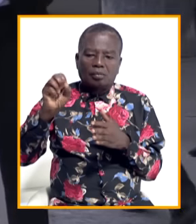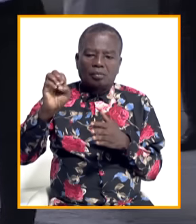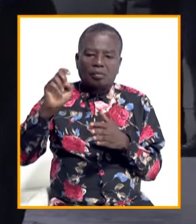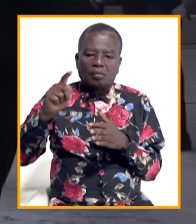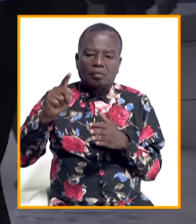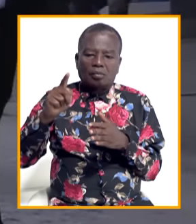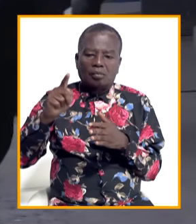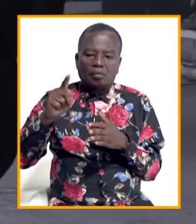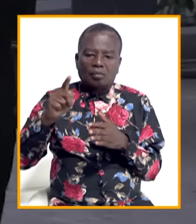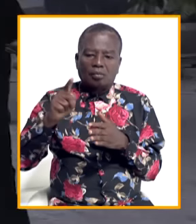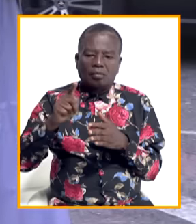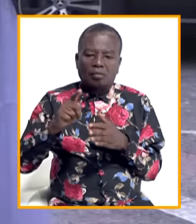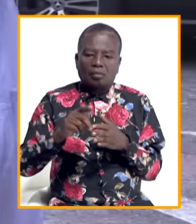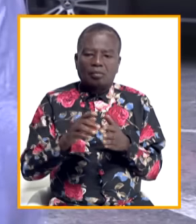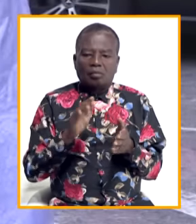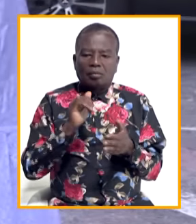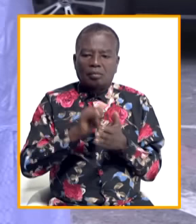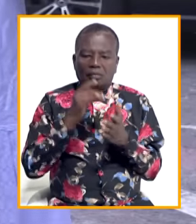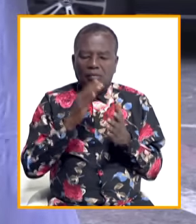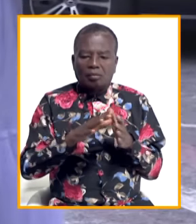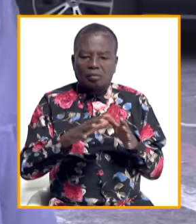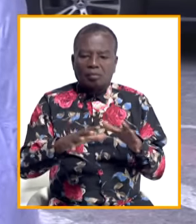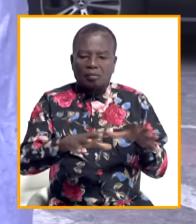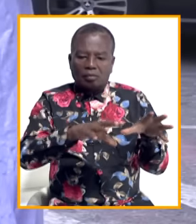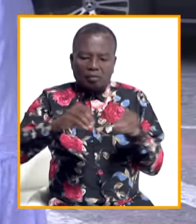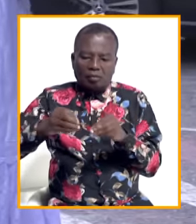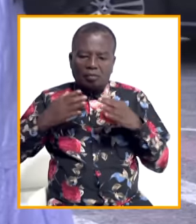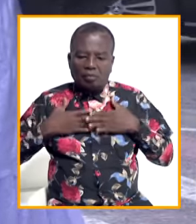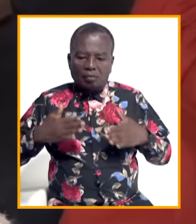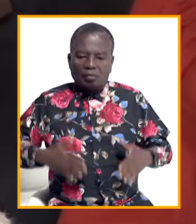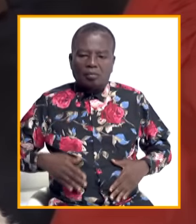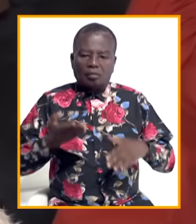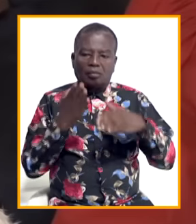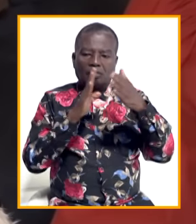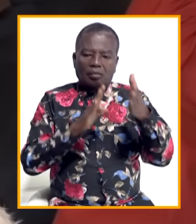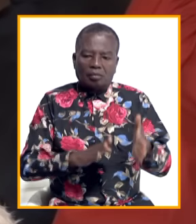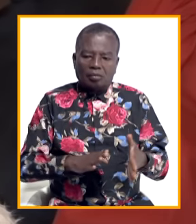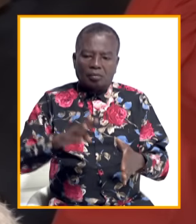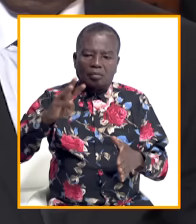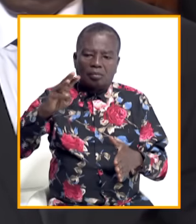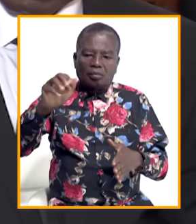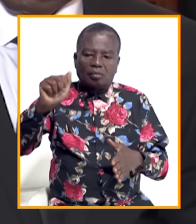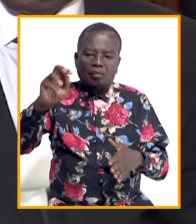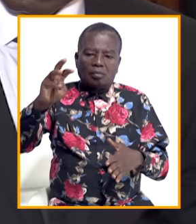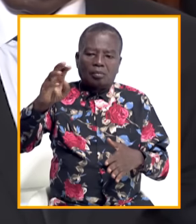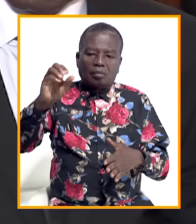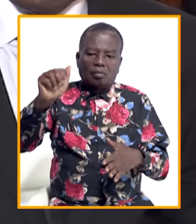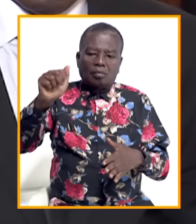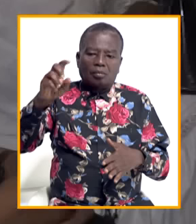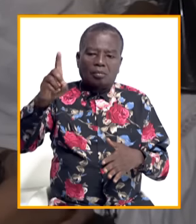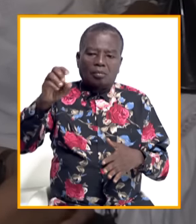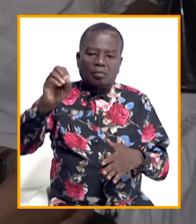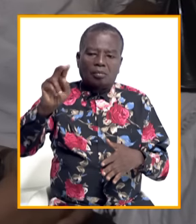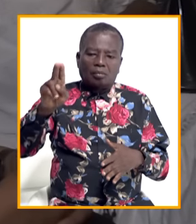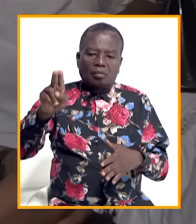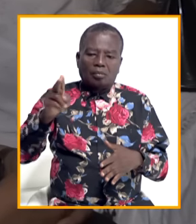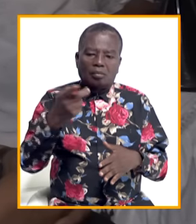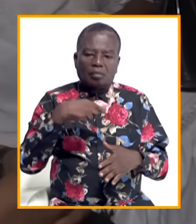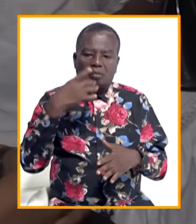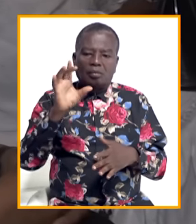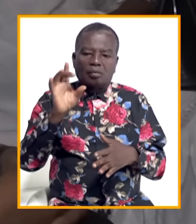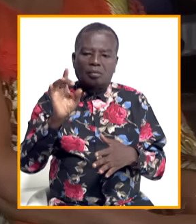l'agenda mentionne la levée de corps du défunt Mamadou Koné, président du Conseil supérieur de la magistrature, rappelé à Dieu le 8 avril